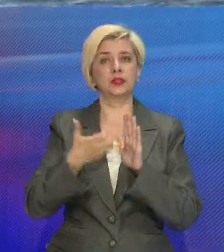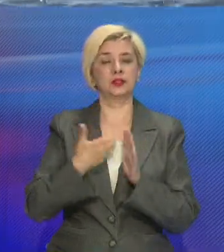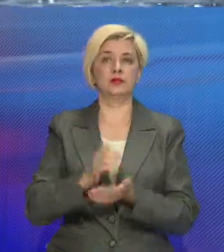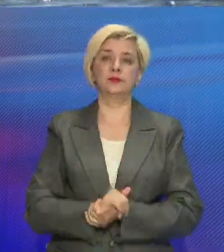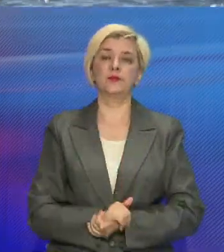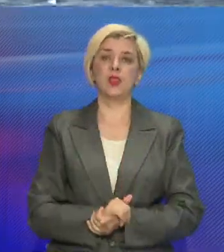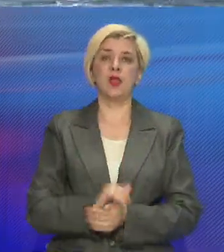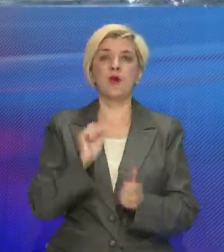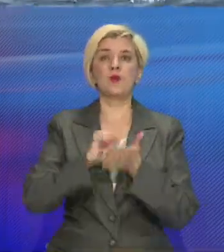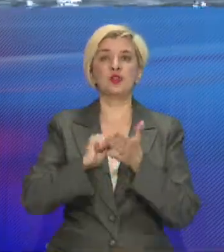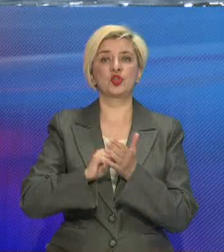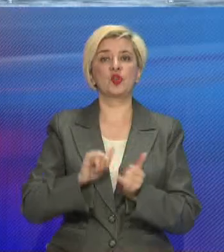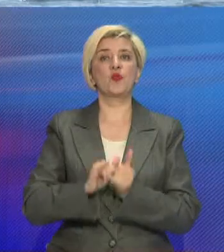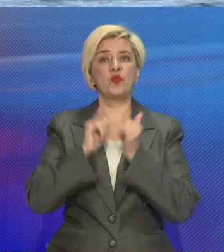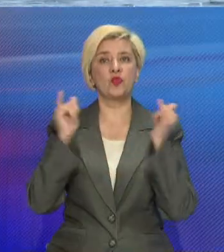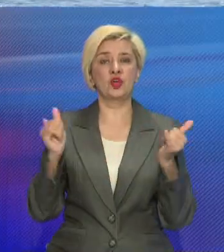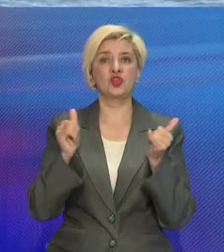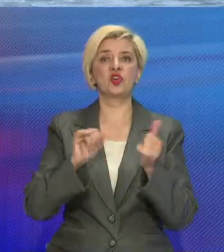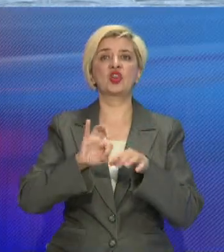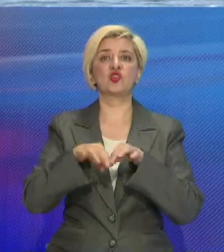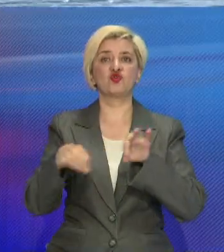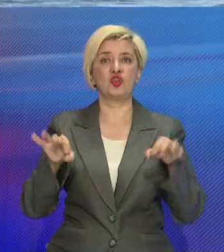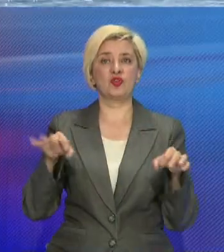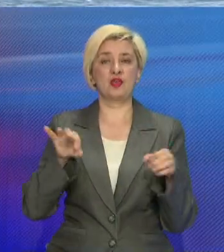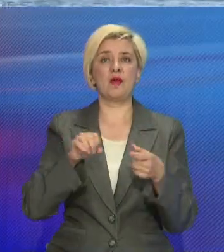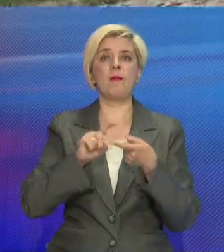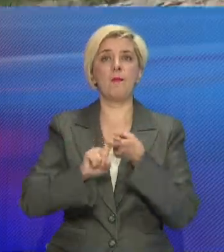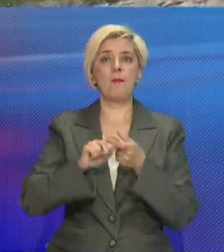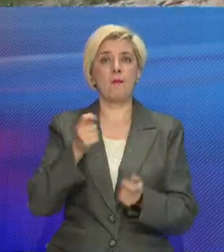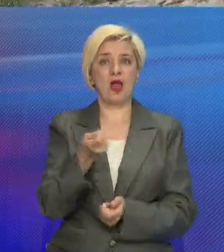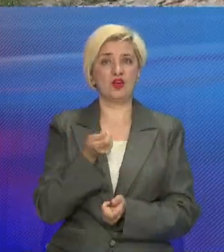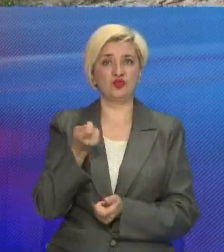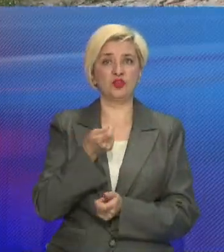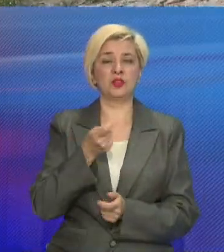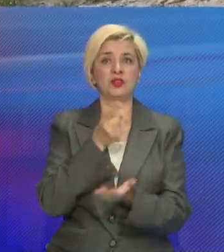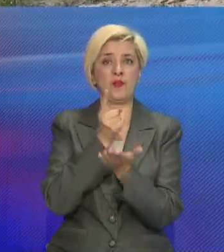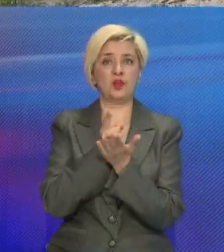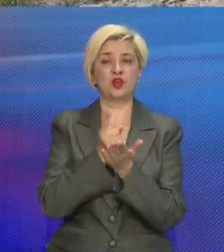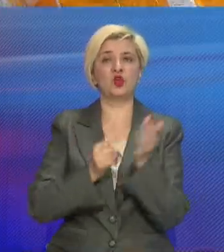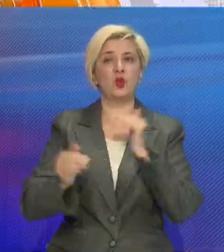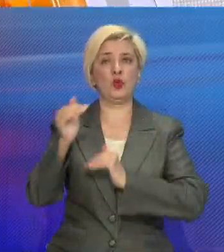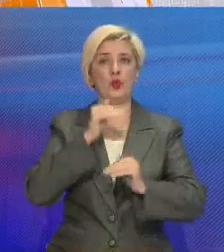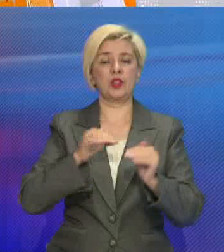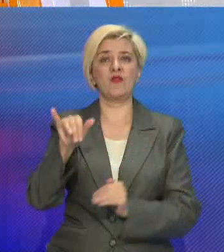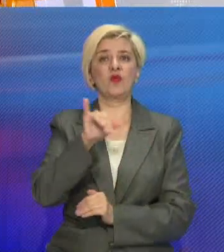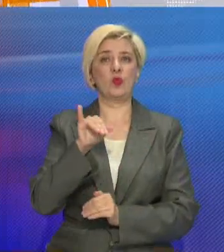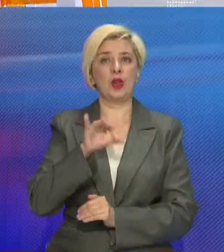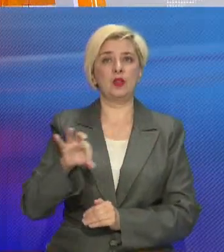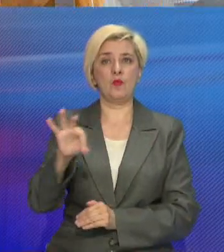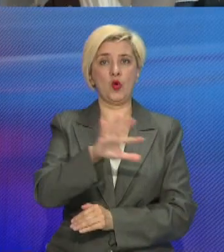З причини перевищення утримання кишечної палички санепідслужби заборонили купання у озері Юбілейним для Гродно.